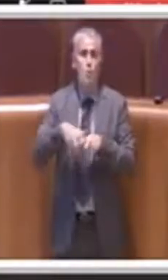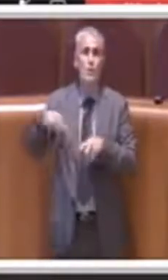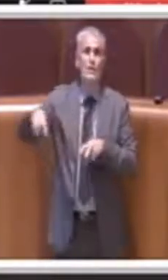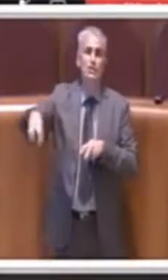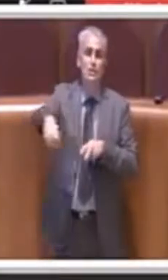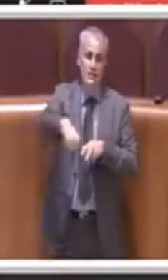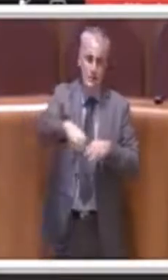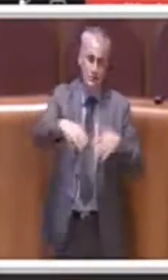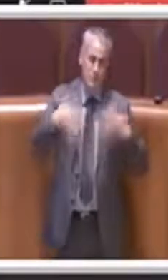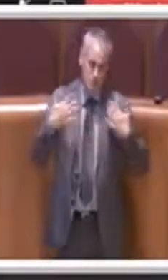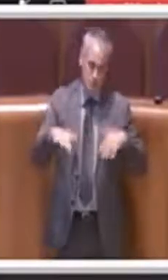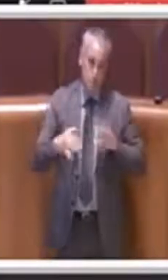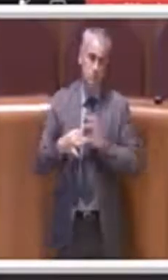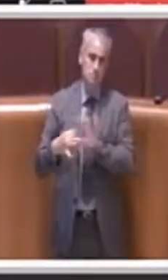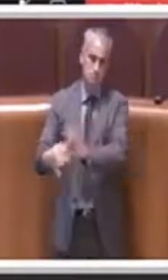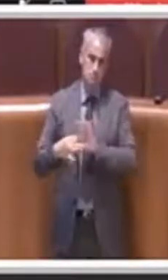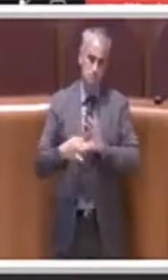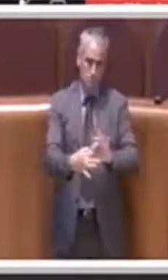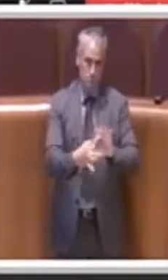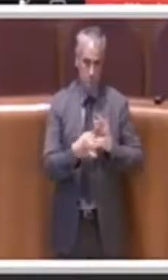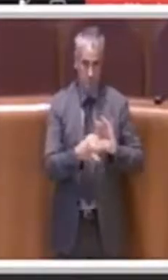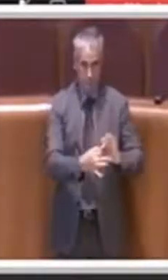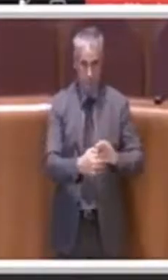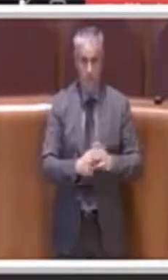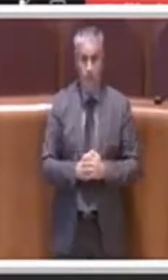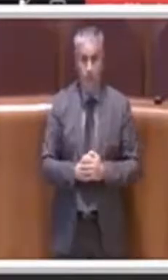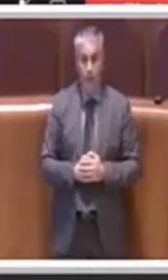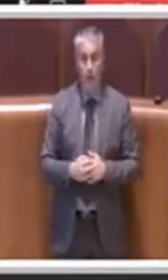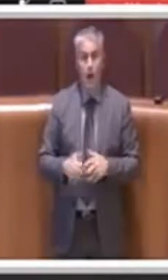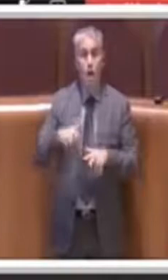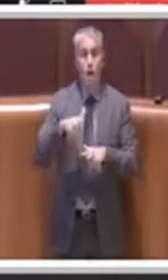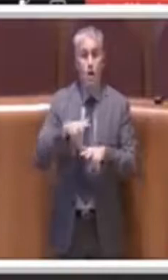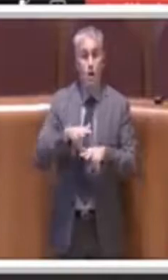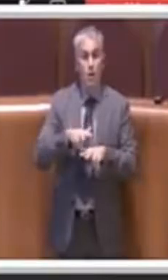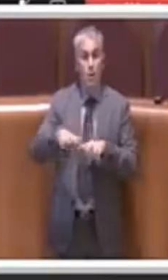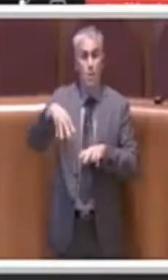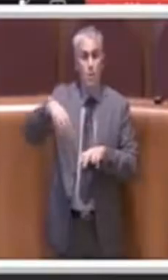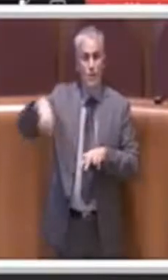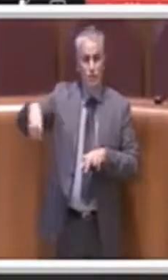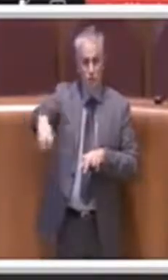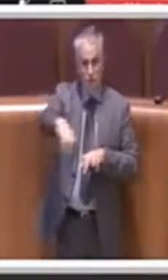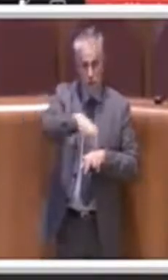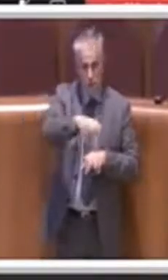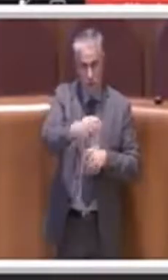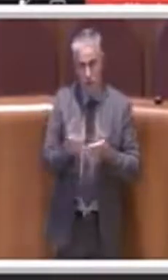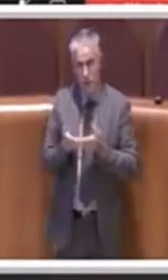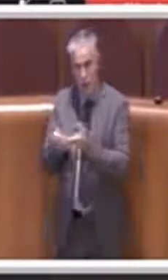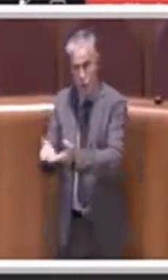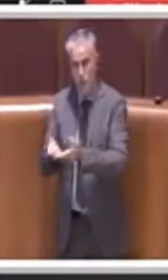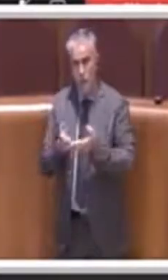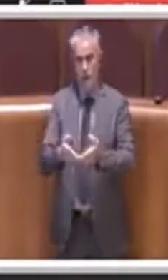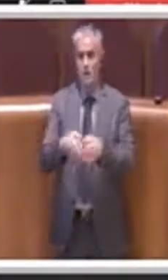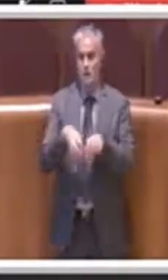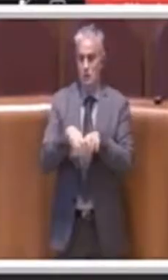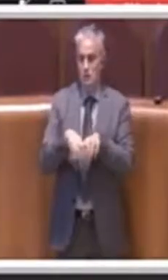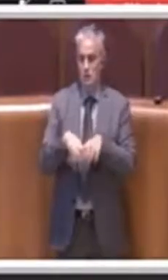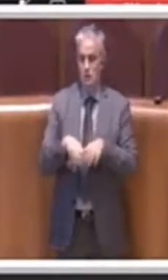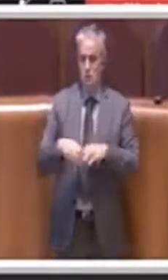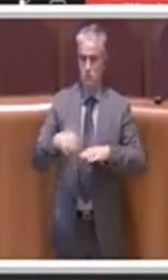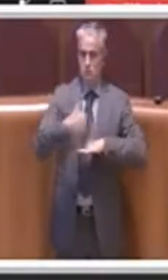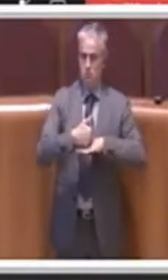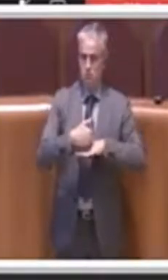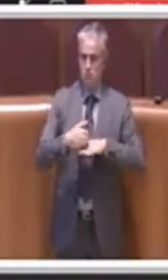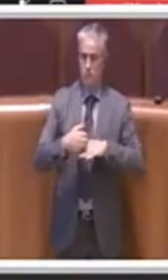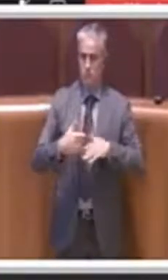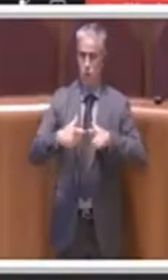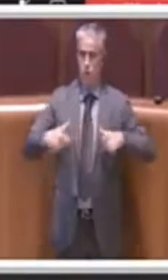E quindi dare la possibilità anche ai municipi di attuare, perché il regolamento del decentramento di fatto già riconosce molti perimetri,